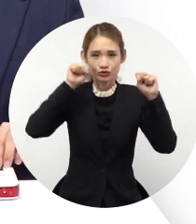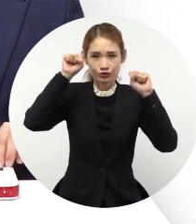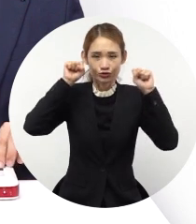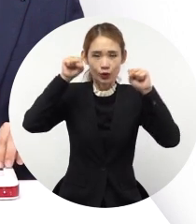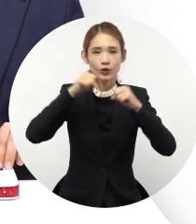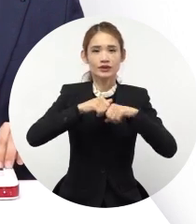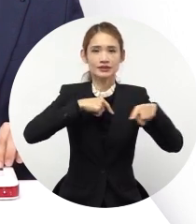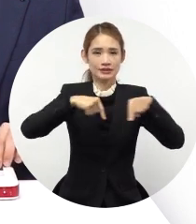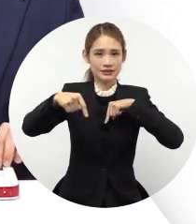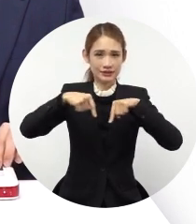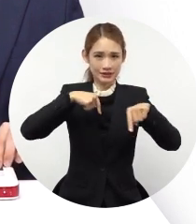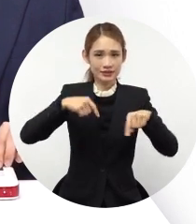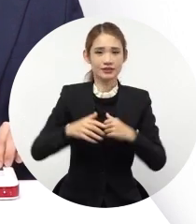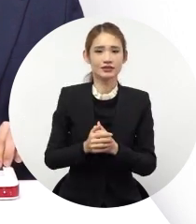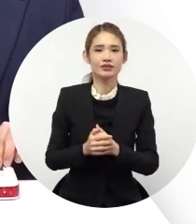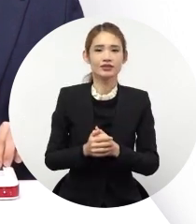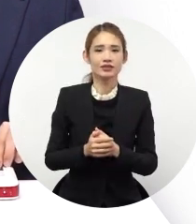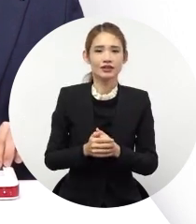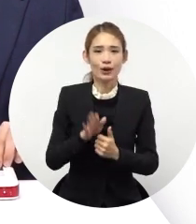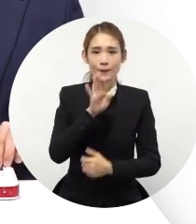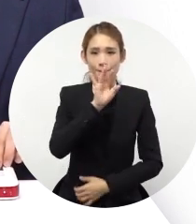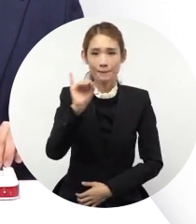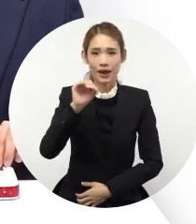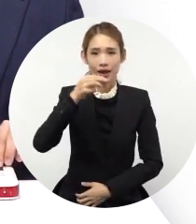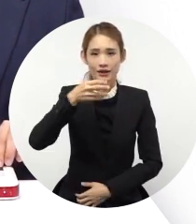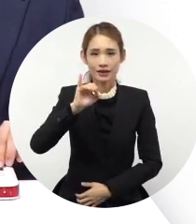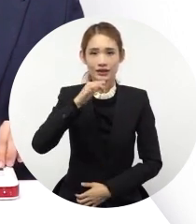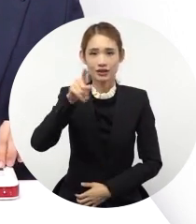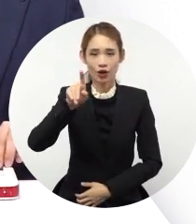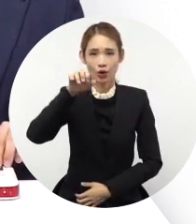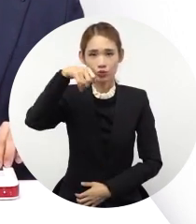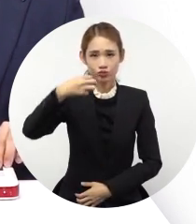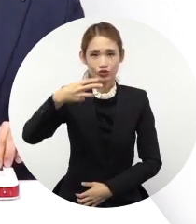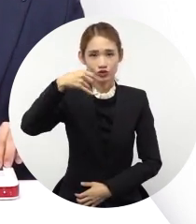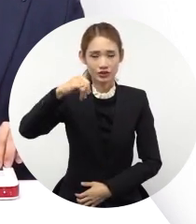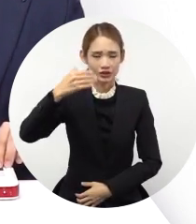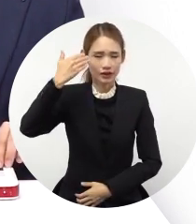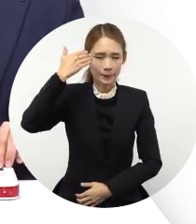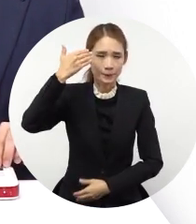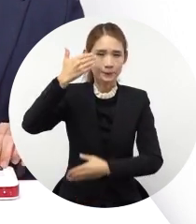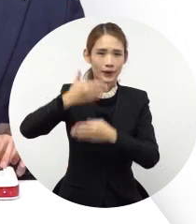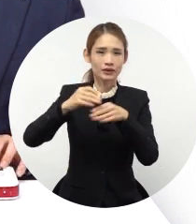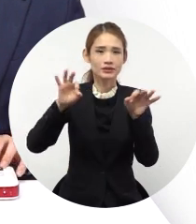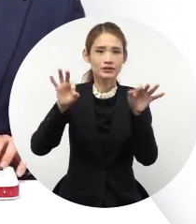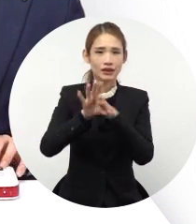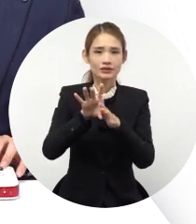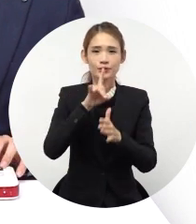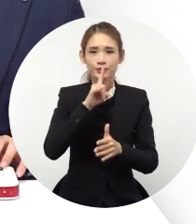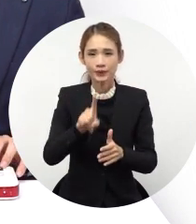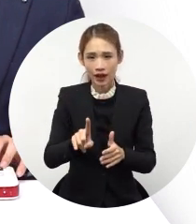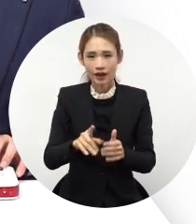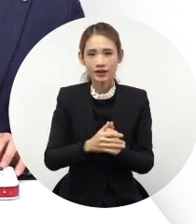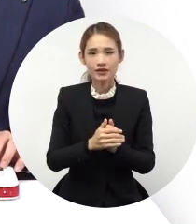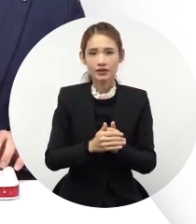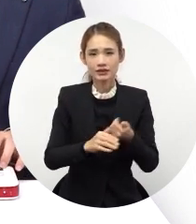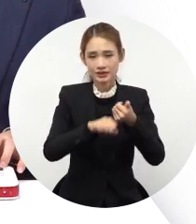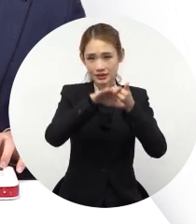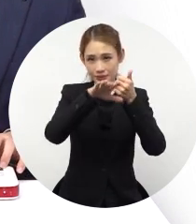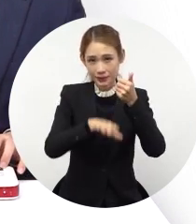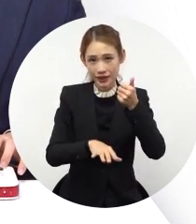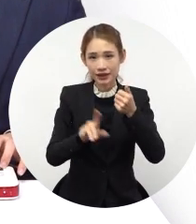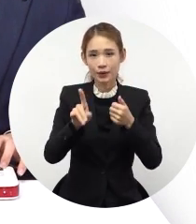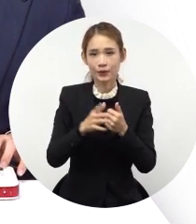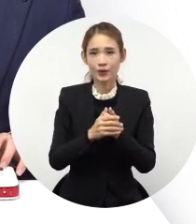또는 시책을 말합니다. 이 베리어 프리, 장벽을 없앤다 이런 말이잖아요. 베리어 프리 하위